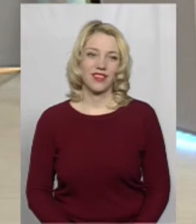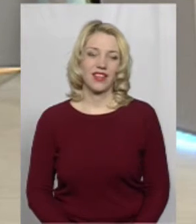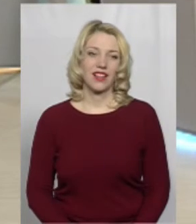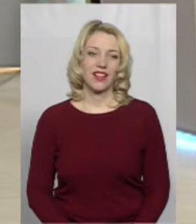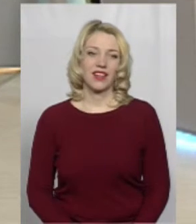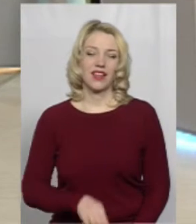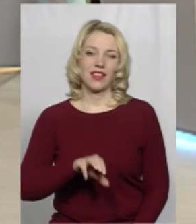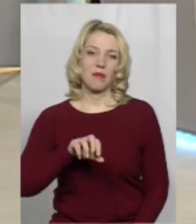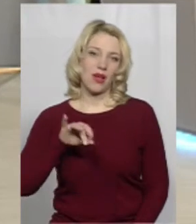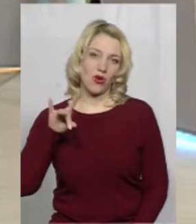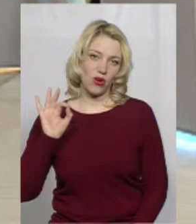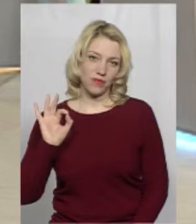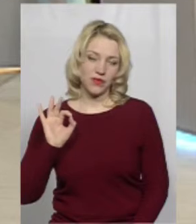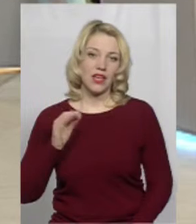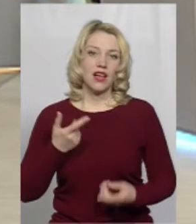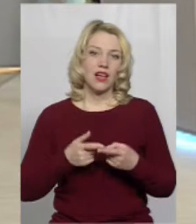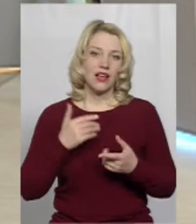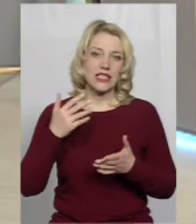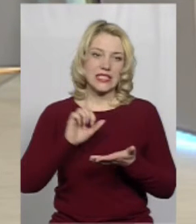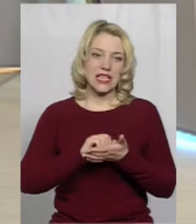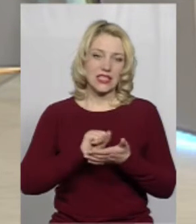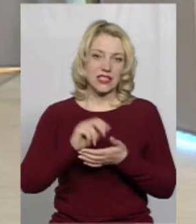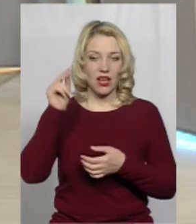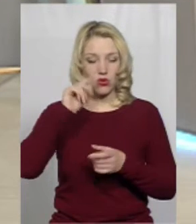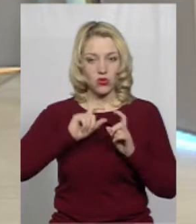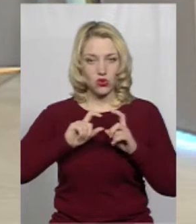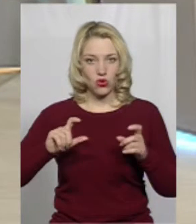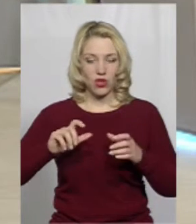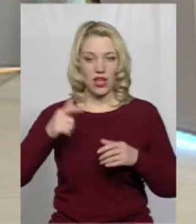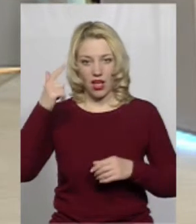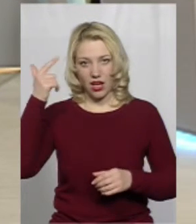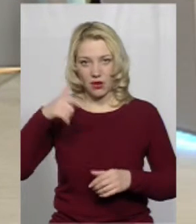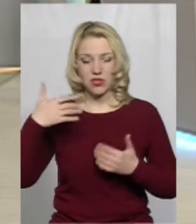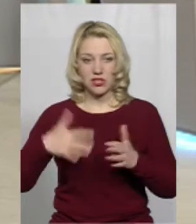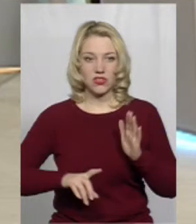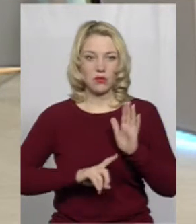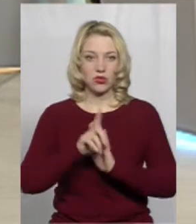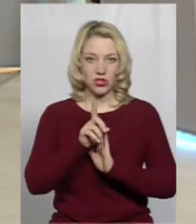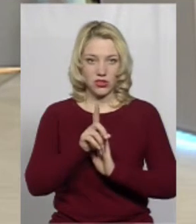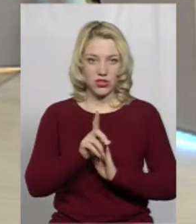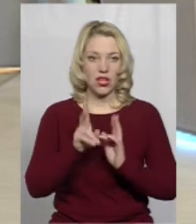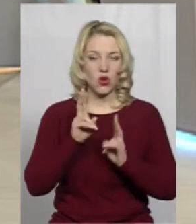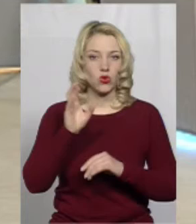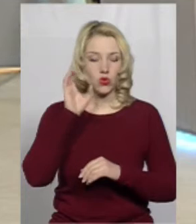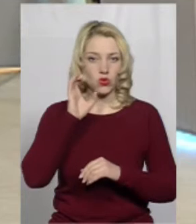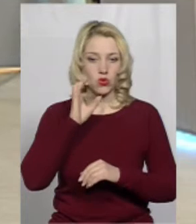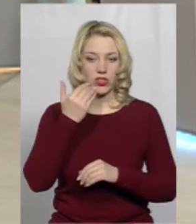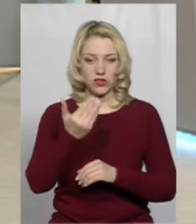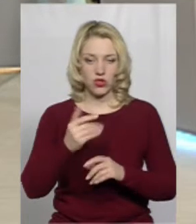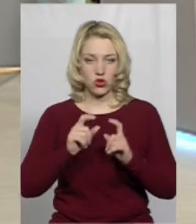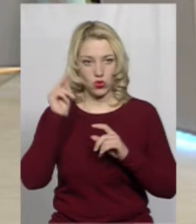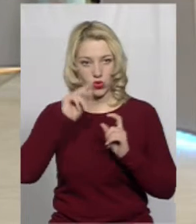Дякую. Пані Тамаро, заняття в школі медіаграмотності вже почалися. Хто слухачі вашої